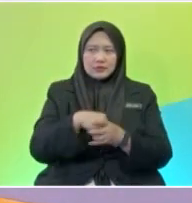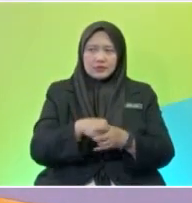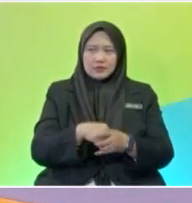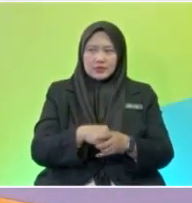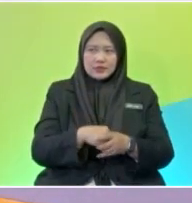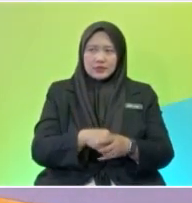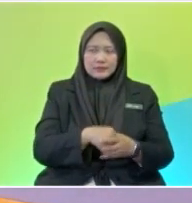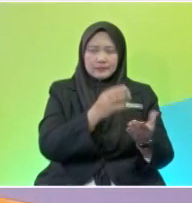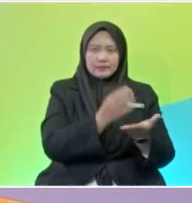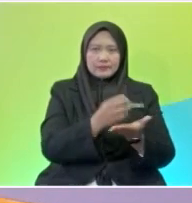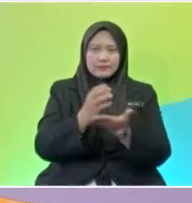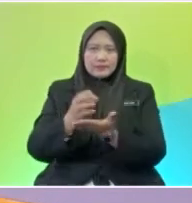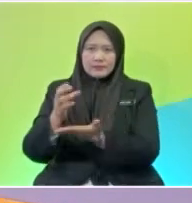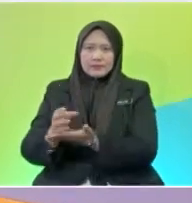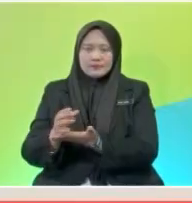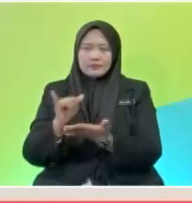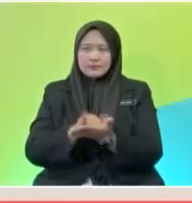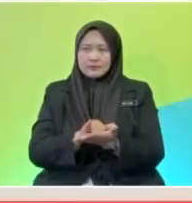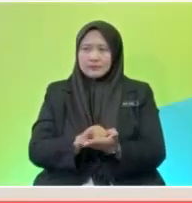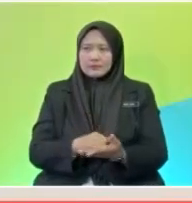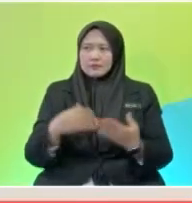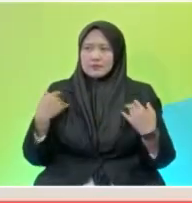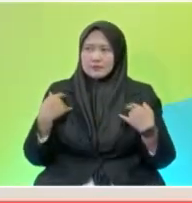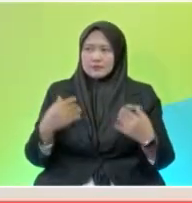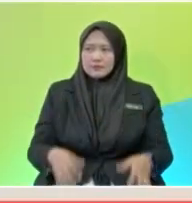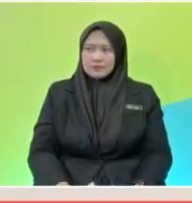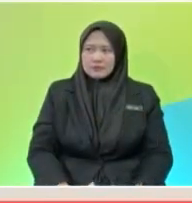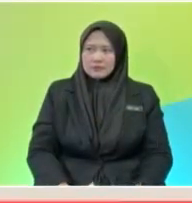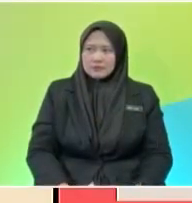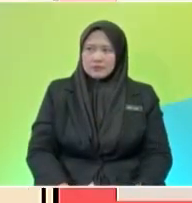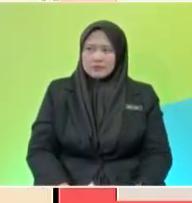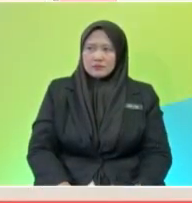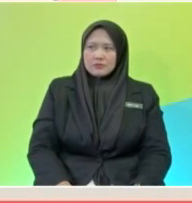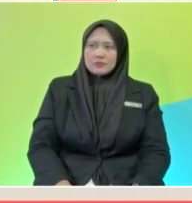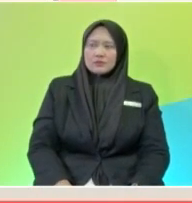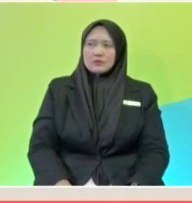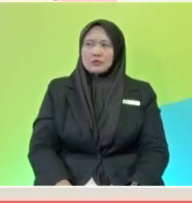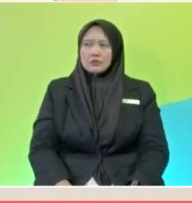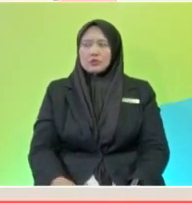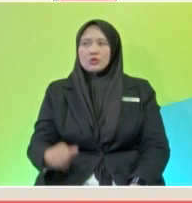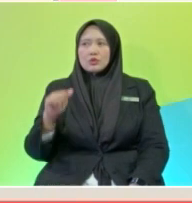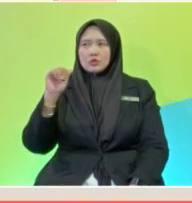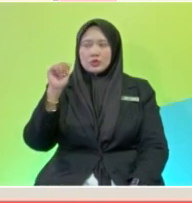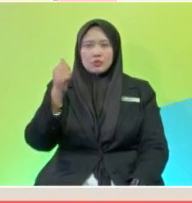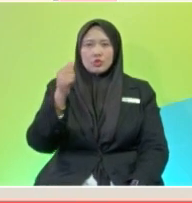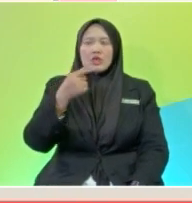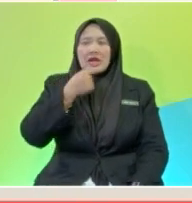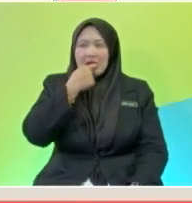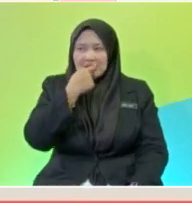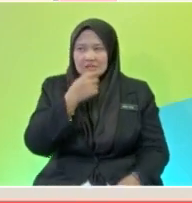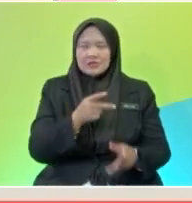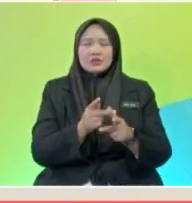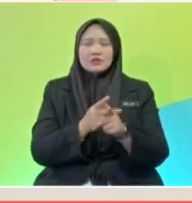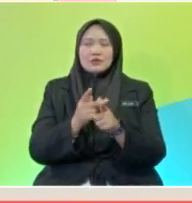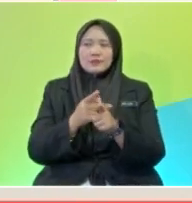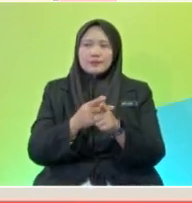kita kongsi lima-lime Oke 18 eh 10 Balai agak-agak berapaan